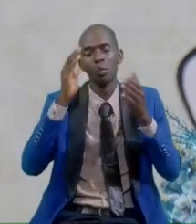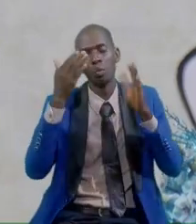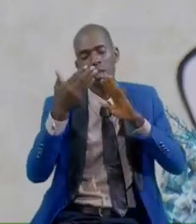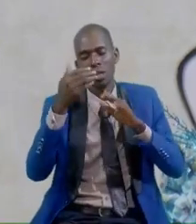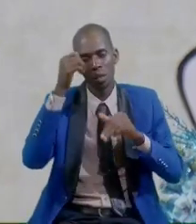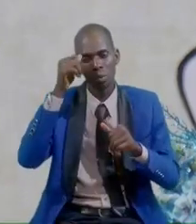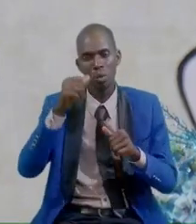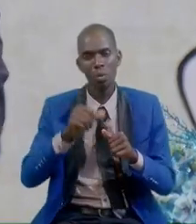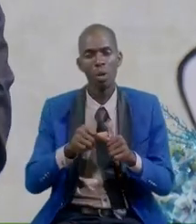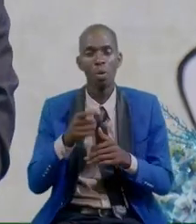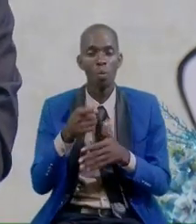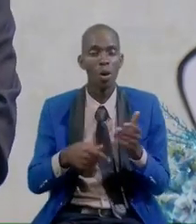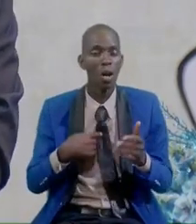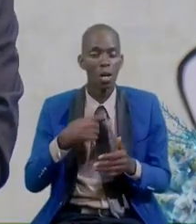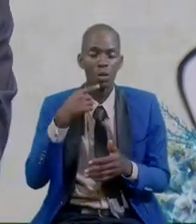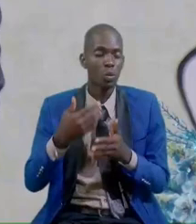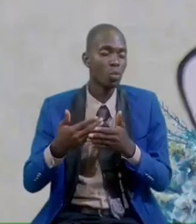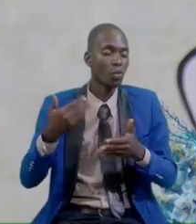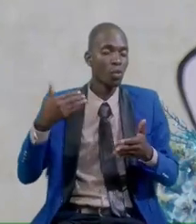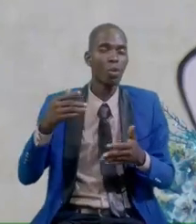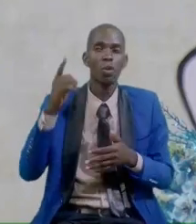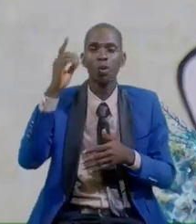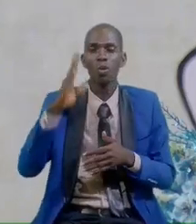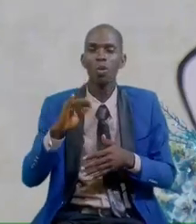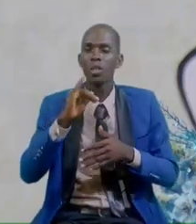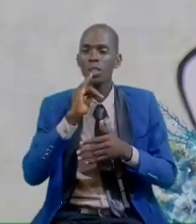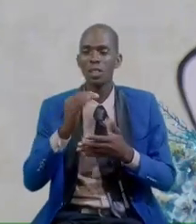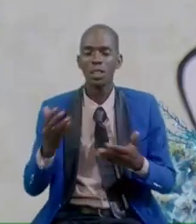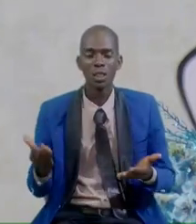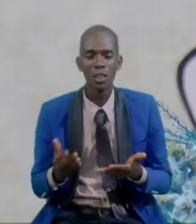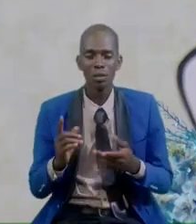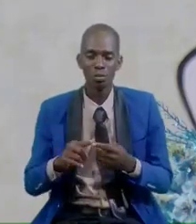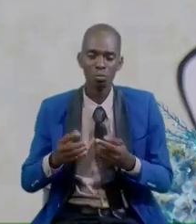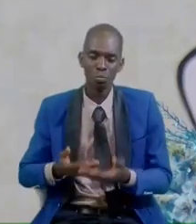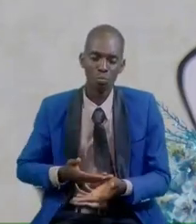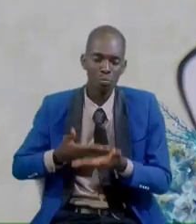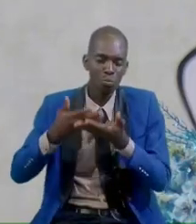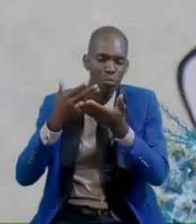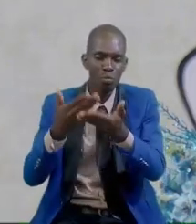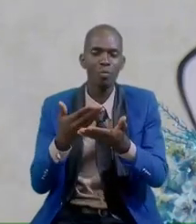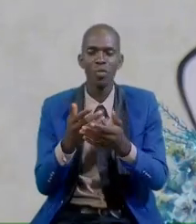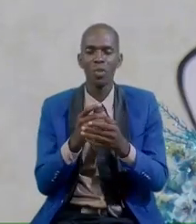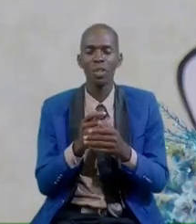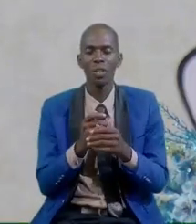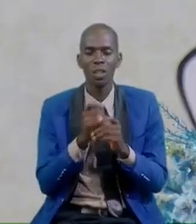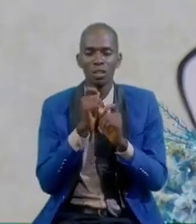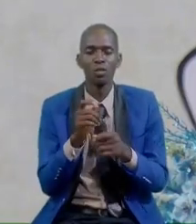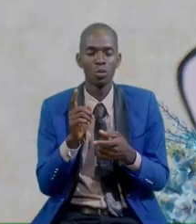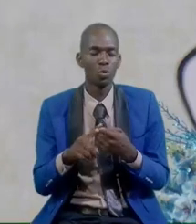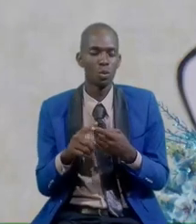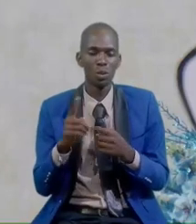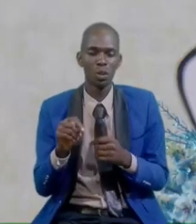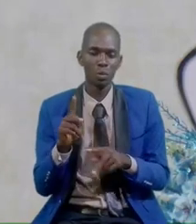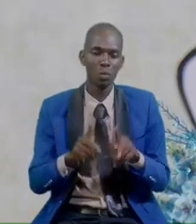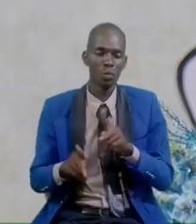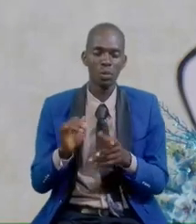Rappelez-vous ce que Dieu a dit. Il est présenté là. Il est là pour se manifester.